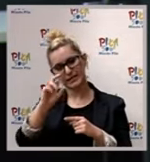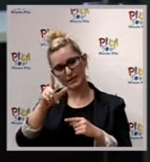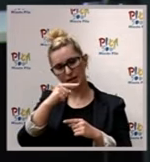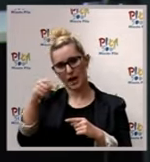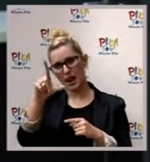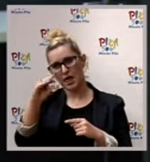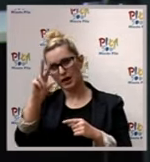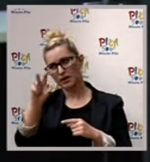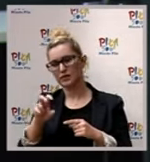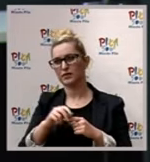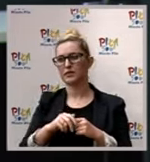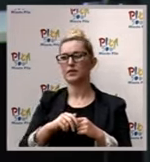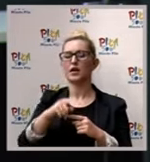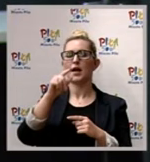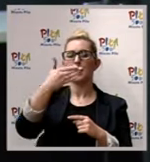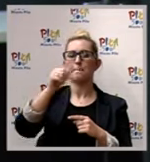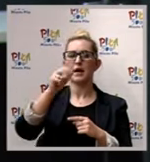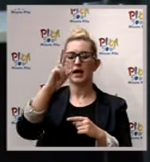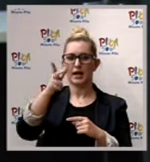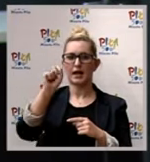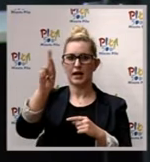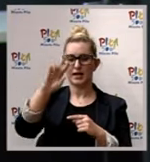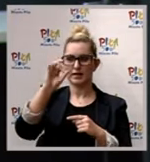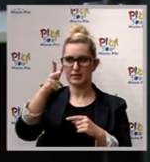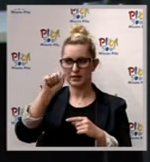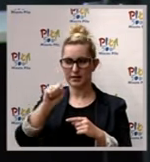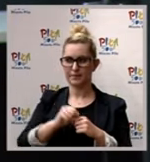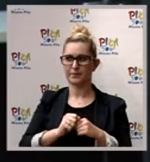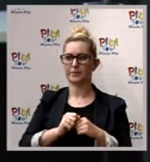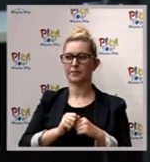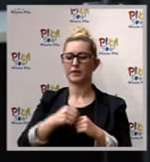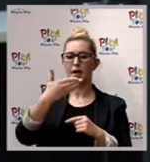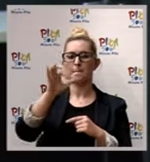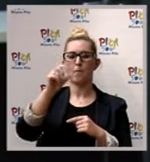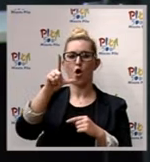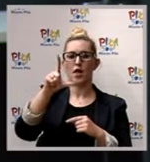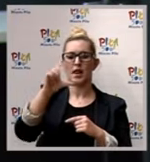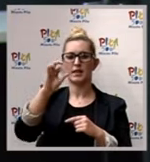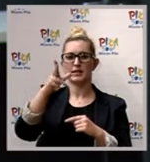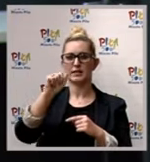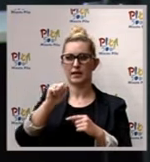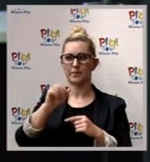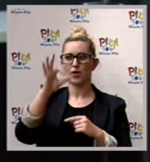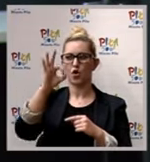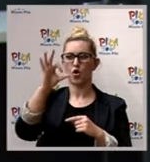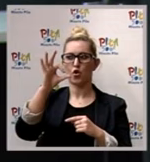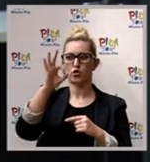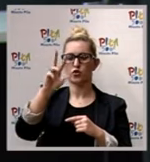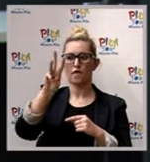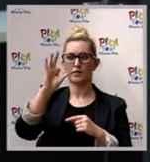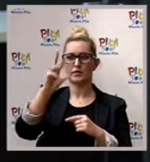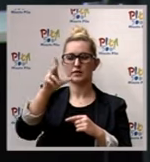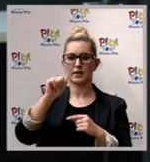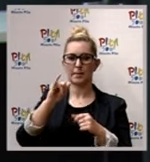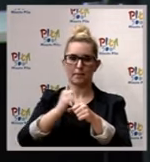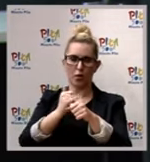Jadwiga Majerska, Danuta Makarska, Elżbieta Zdzisława Molska, Anna Osowska, Gabriela